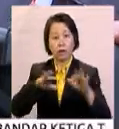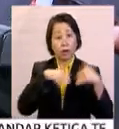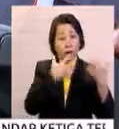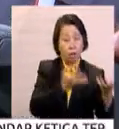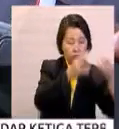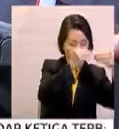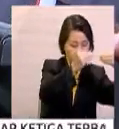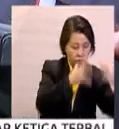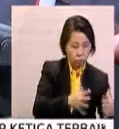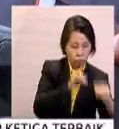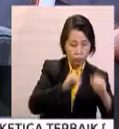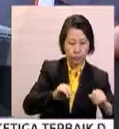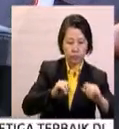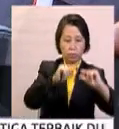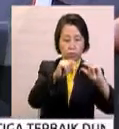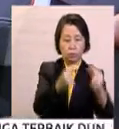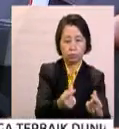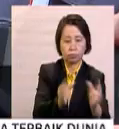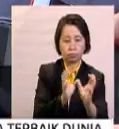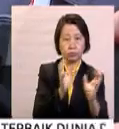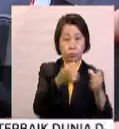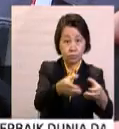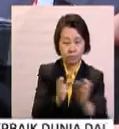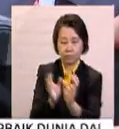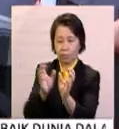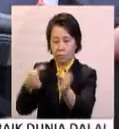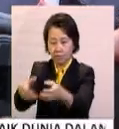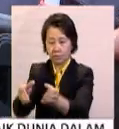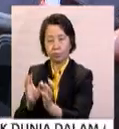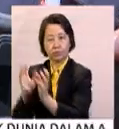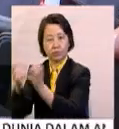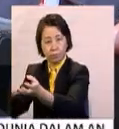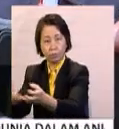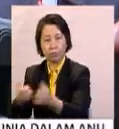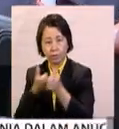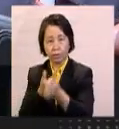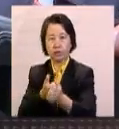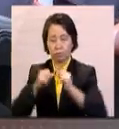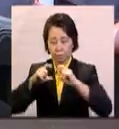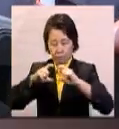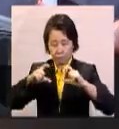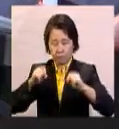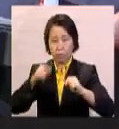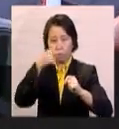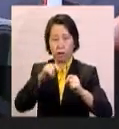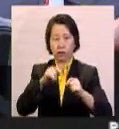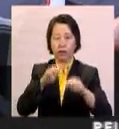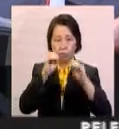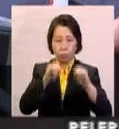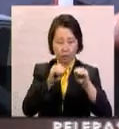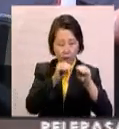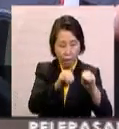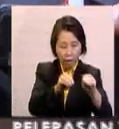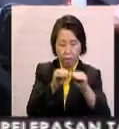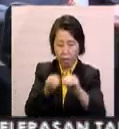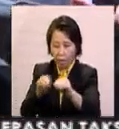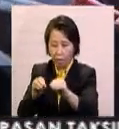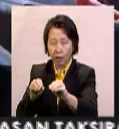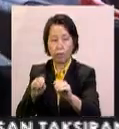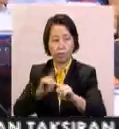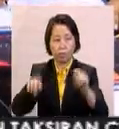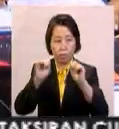atau guru-guru boleh dikategorikan mereka supaya pengkhususan treatment, management dan